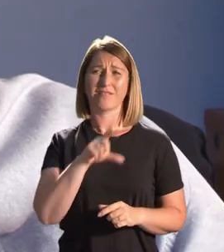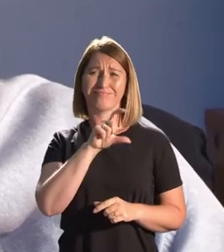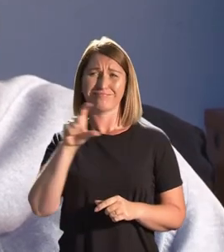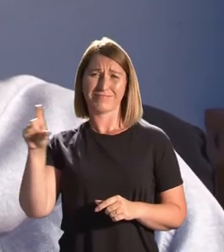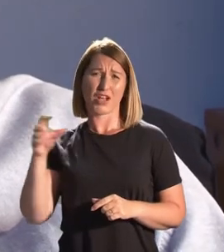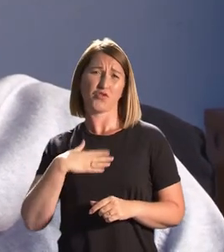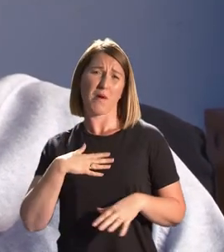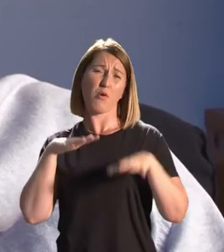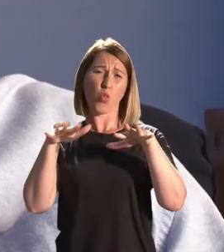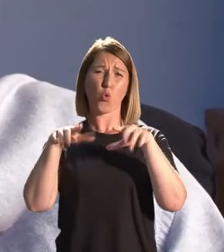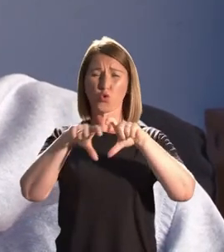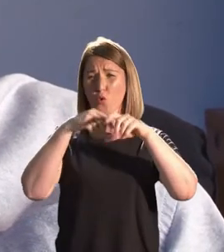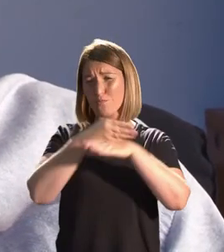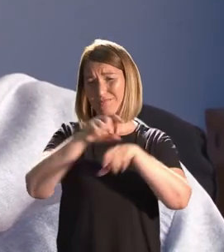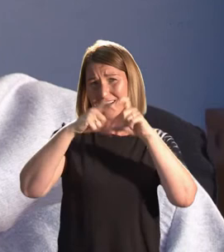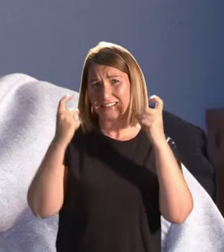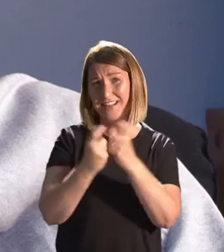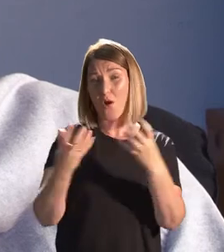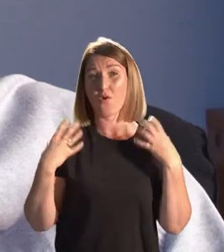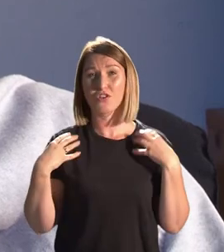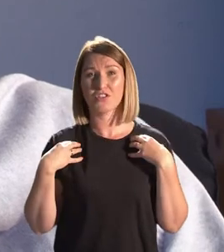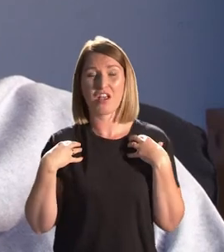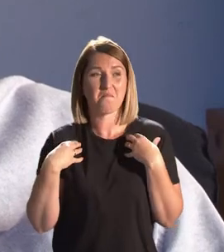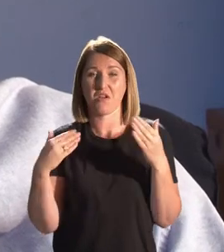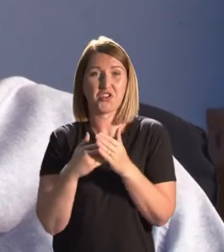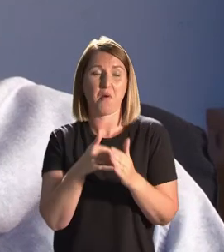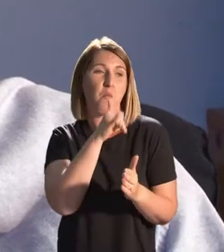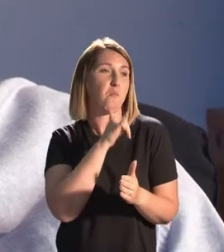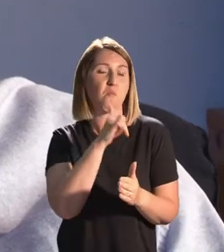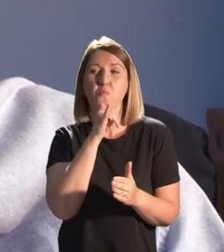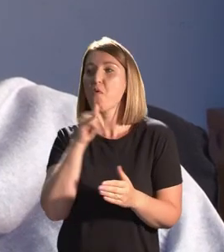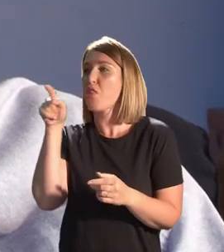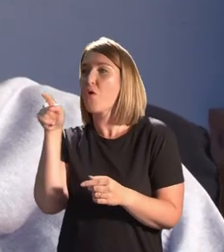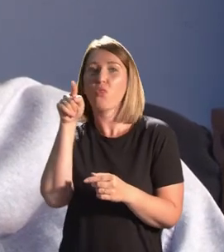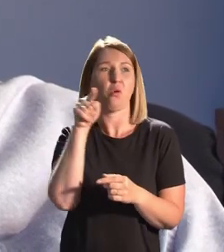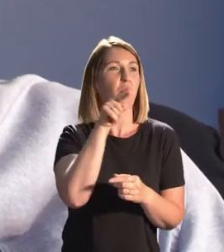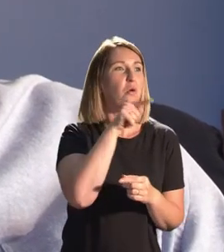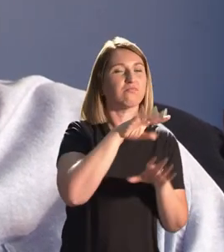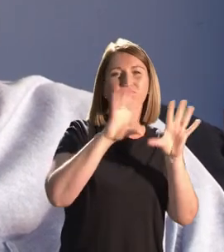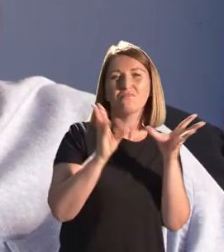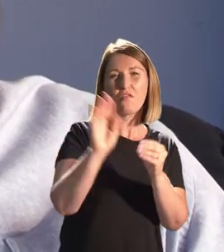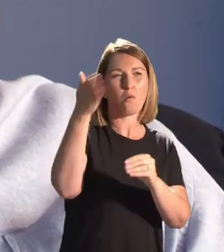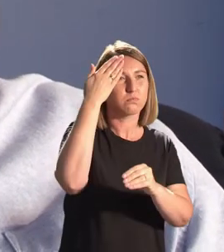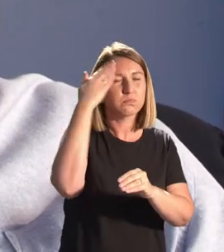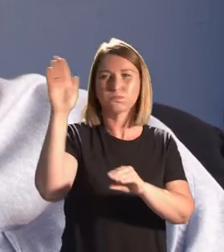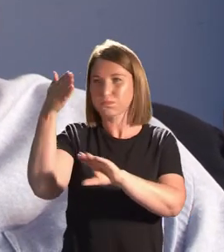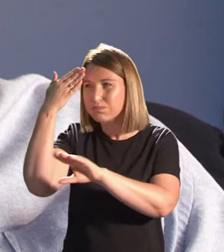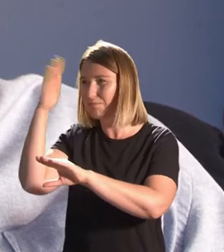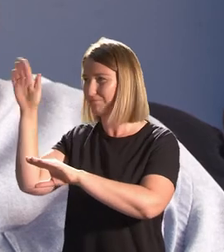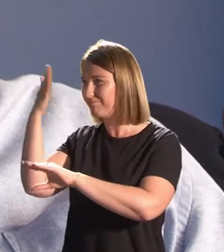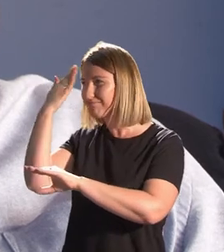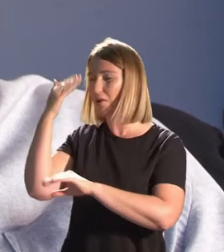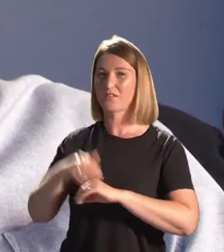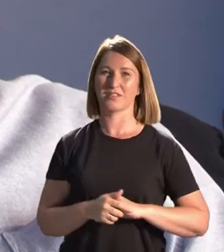w zasadzie, przez całe życie czasu jest dużo, więc należy wszystkiego dotknąć, co sprawia, i poznać w ogóle